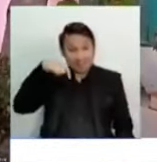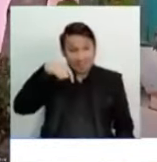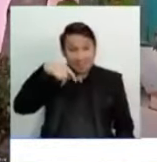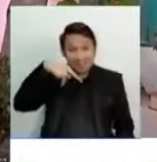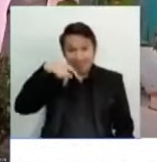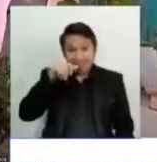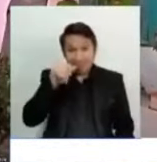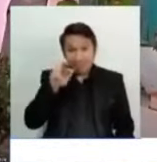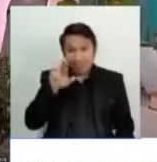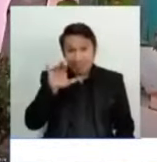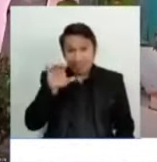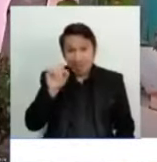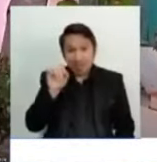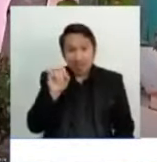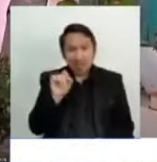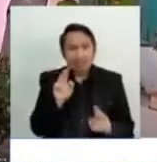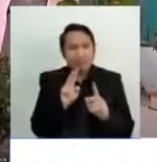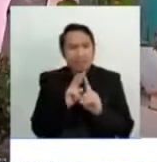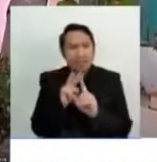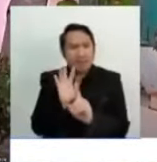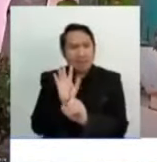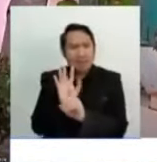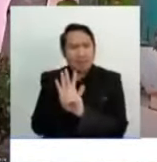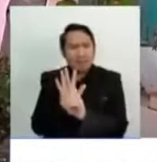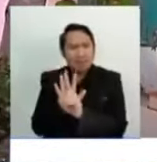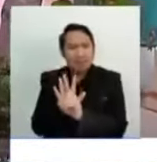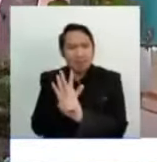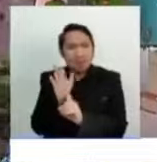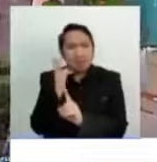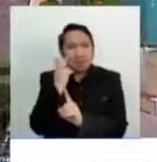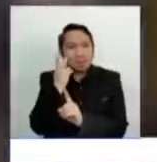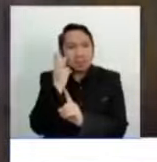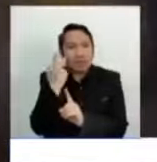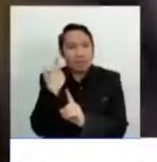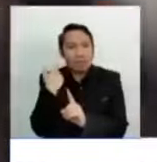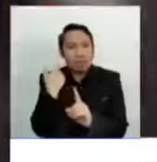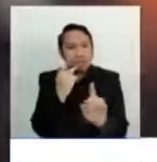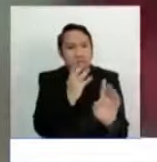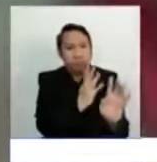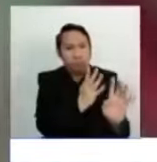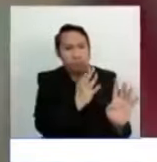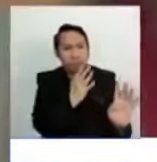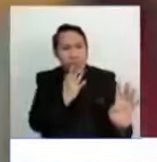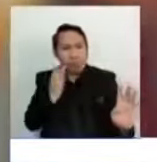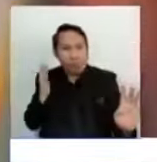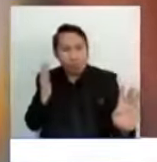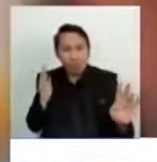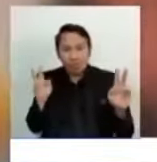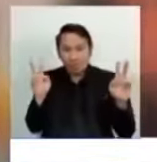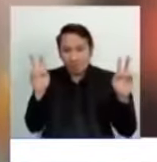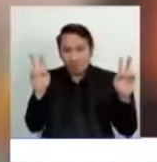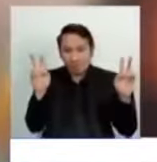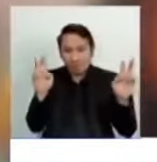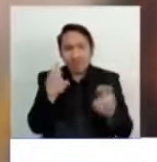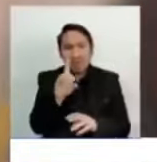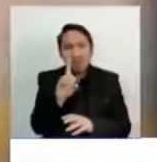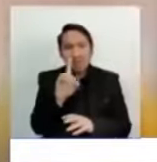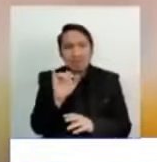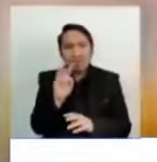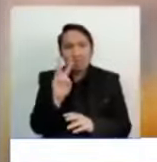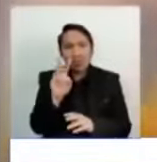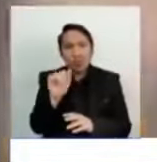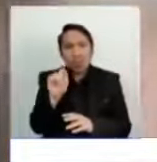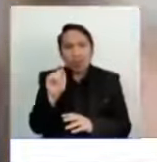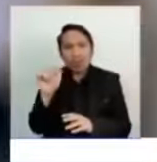At talagang ang haba ng pila. Totoo yan. Ito yung Diwata Paris! Kaya ganda naman yung